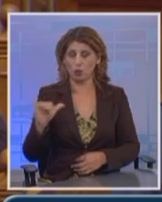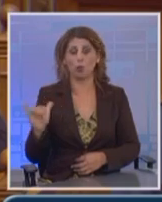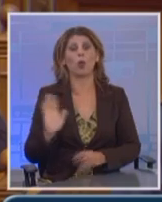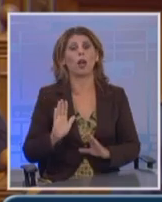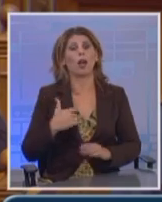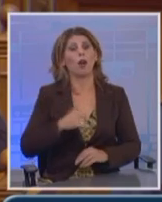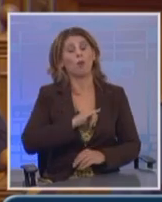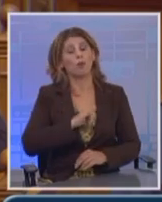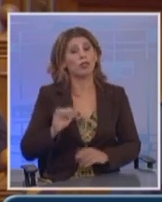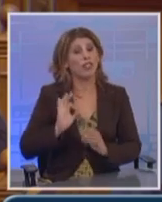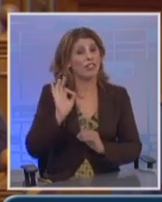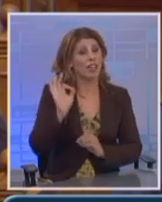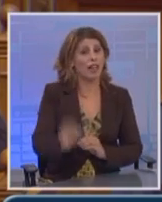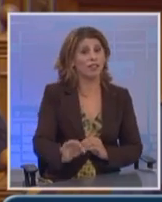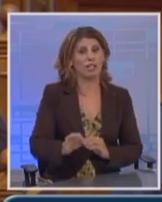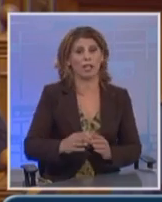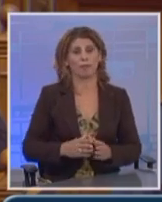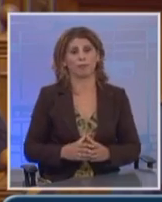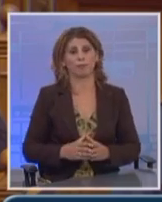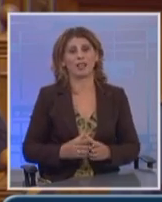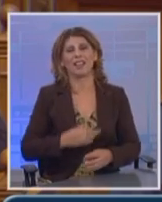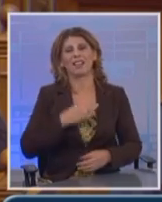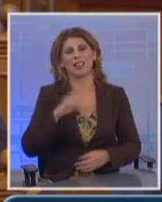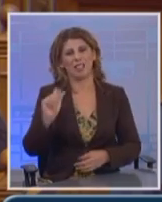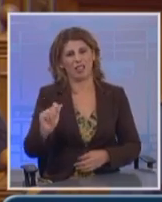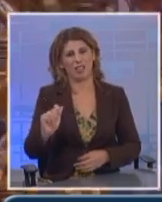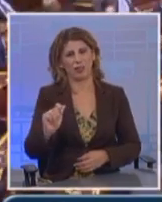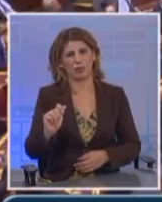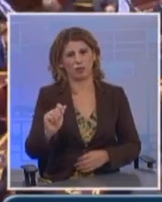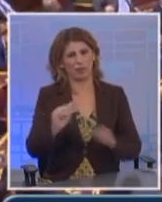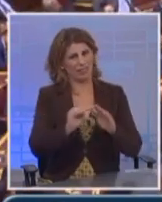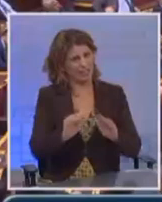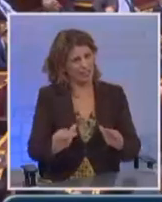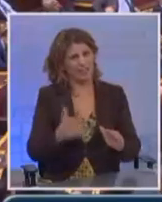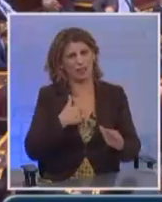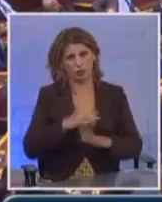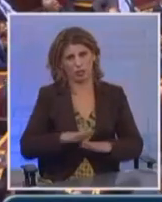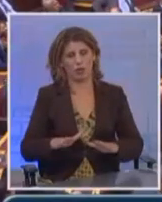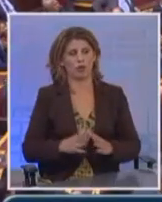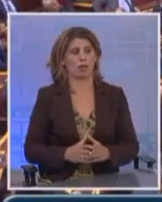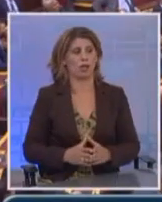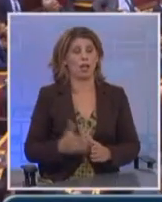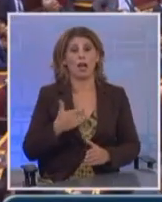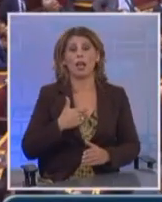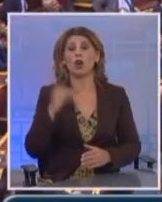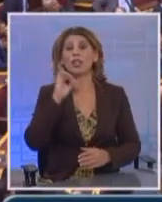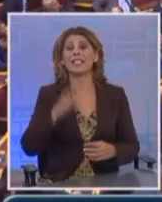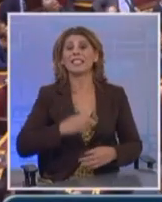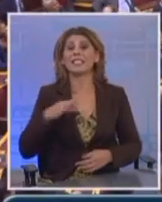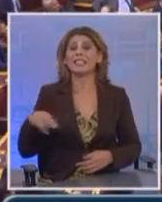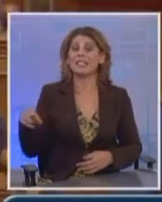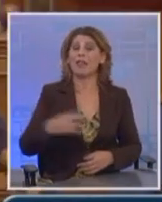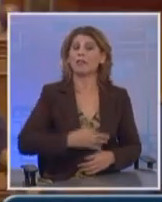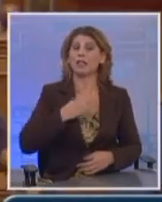δεν θα έφτανα ποτέ... Κύριε Αθανασίου, ησυχία, παρακαλώ. Εγώ λοιπόν, κυρίες και κύριοι συνάδελφοι και